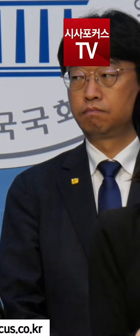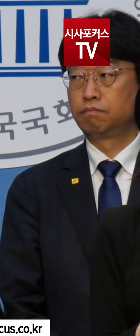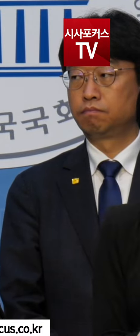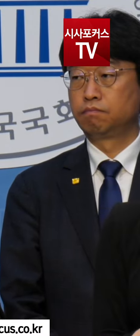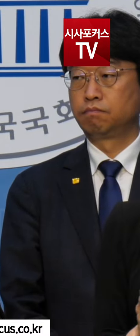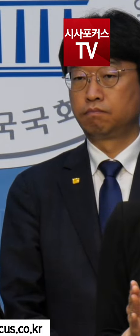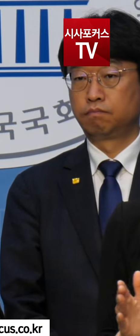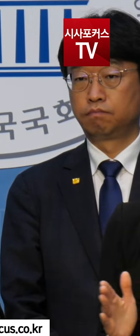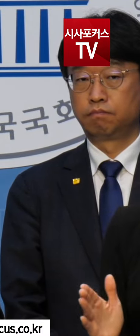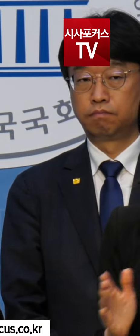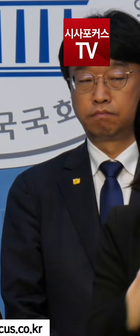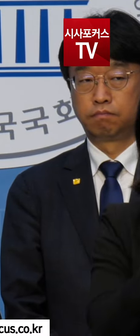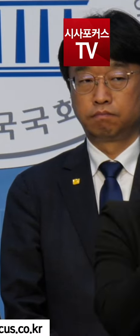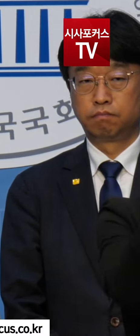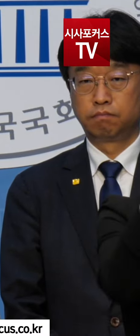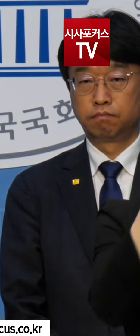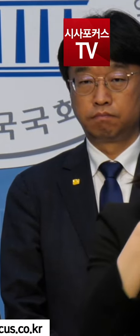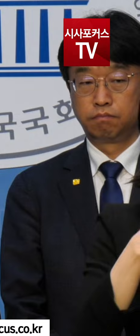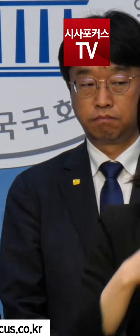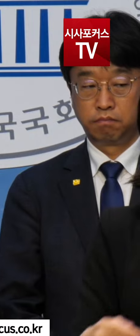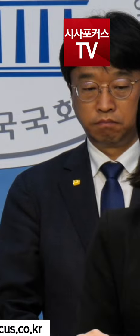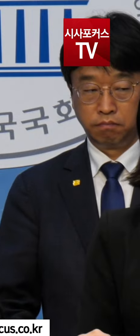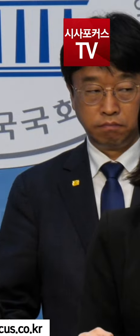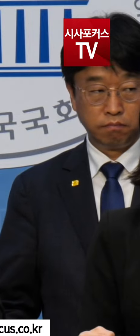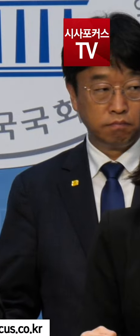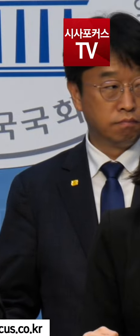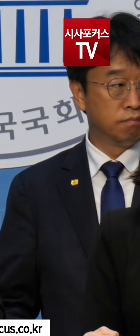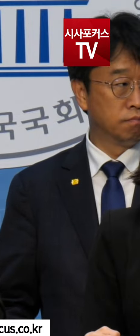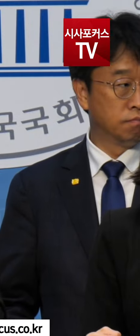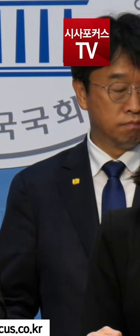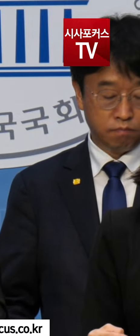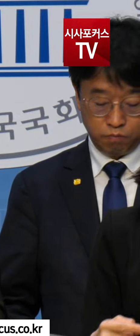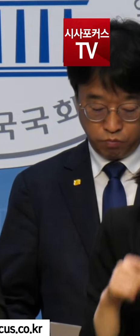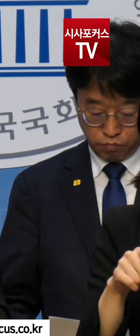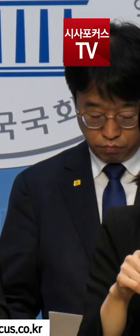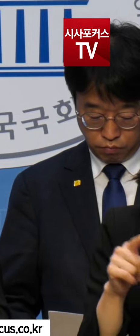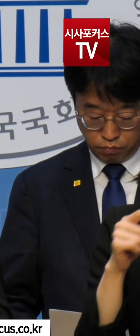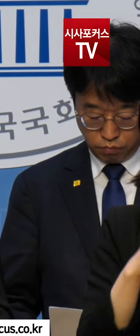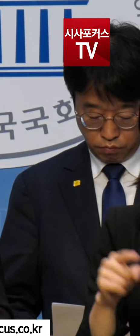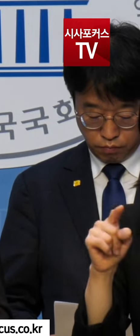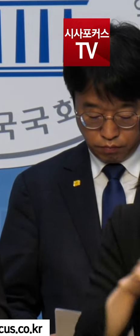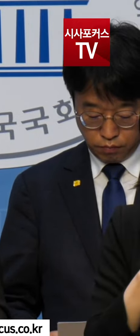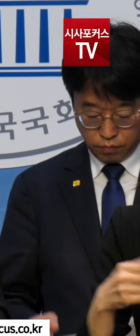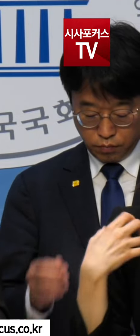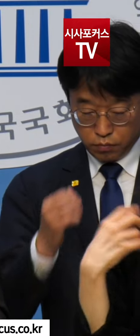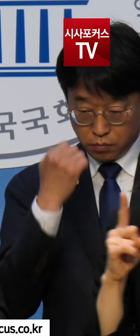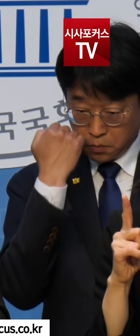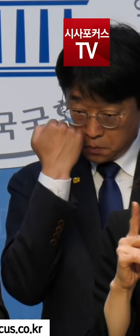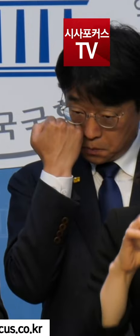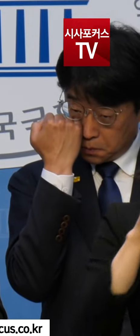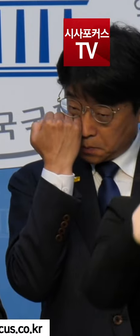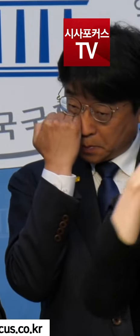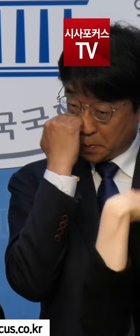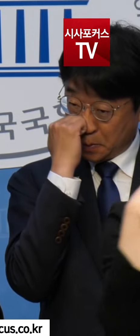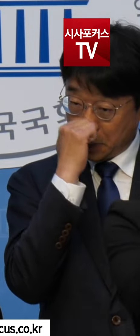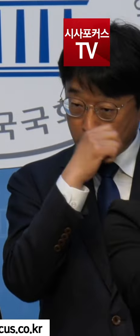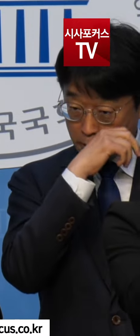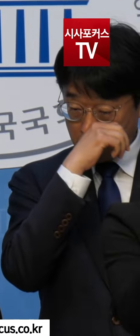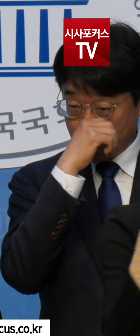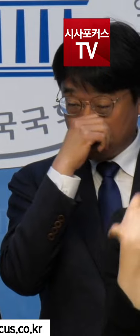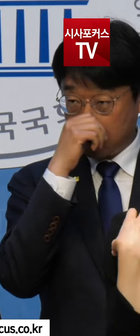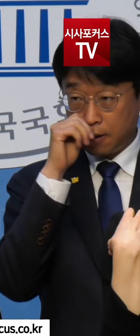지금 피해를 입으신 겁니다. 당연히 그 부분에 대해서 국가가 보상을 해야 된다고 생각합니다. 더 이상 정부는